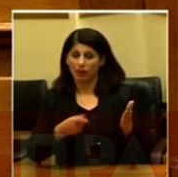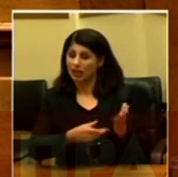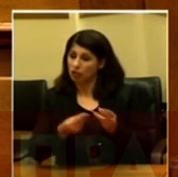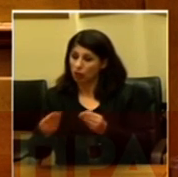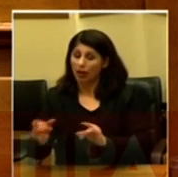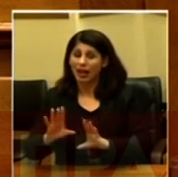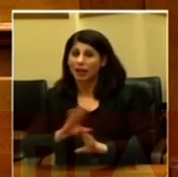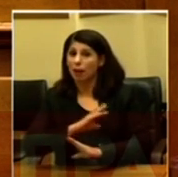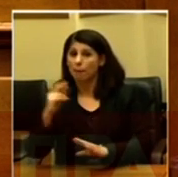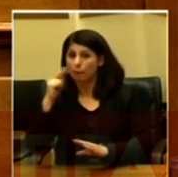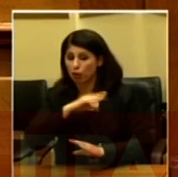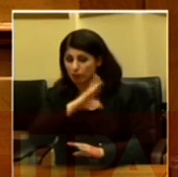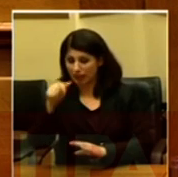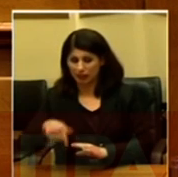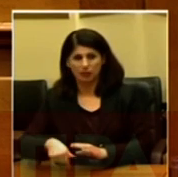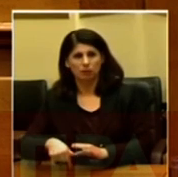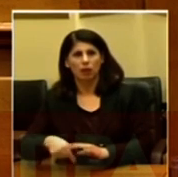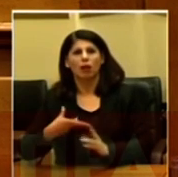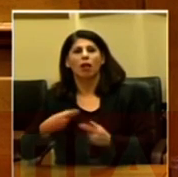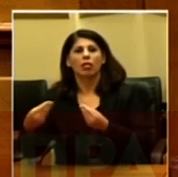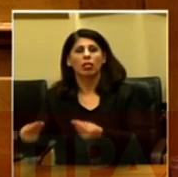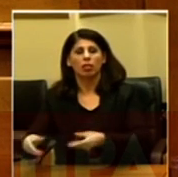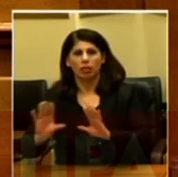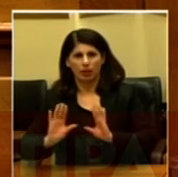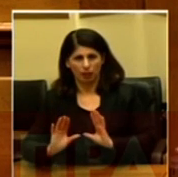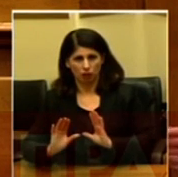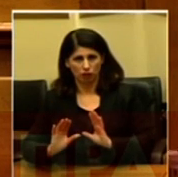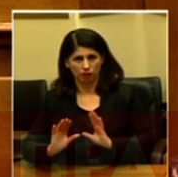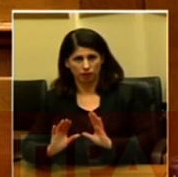κανένας πρωθυπουργός μέχρι σήμερα δεν παραχώρησε.